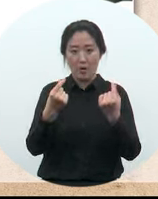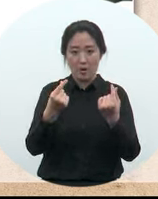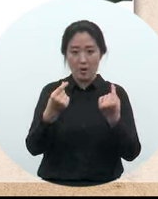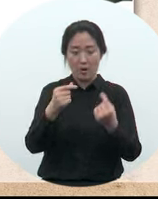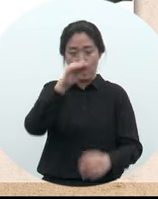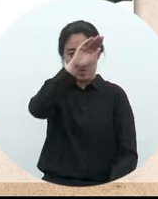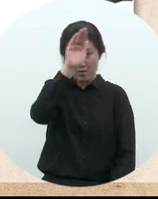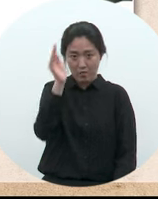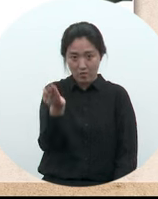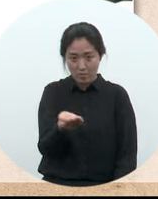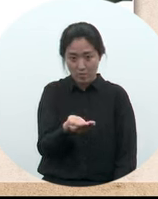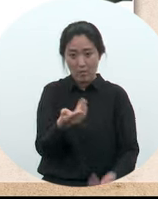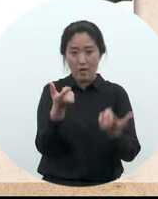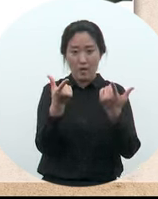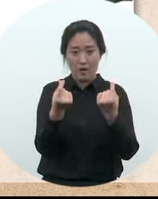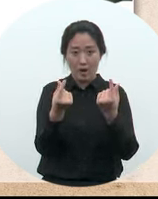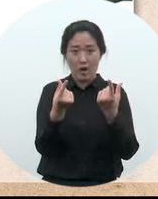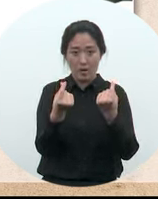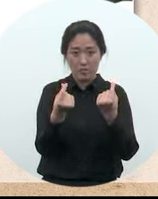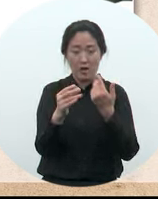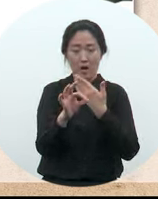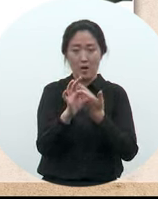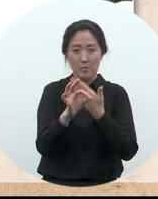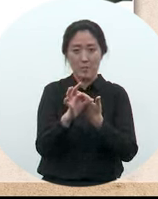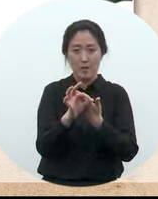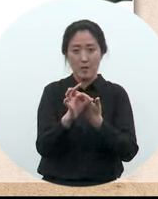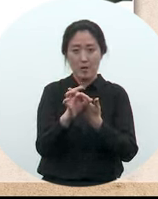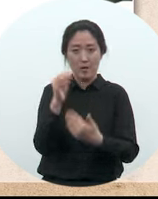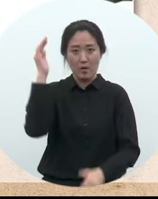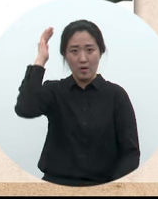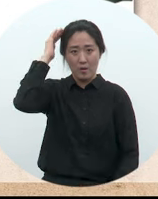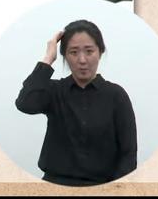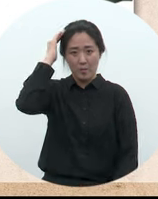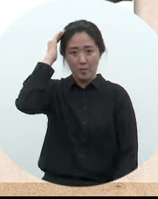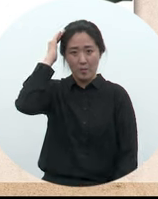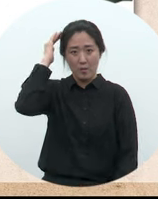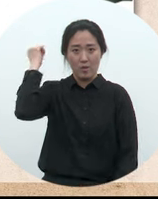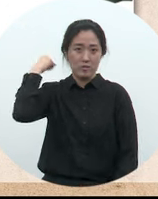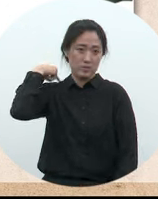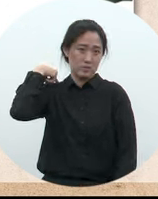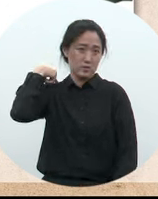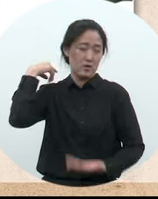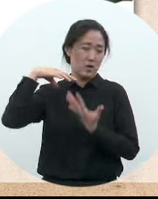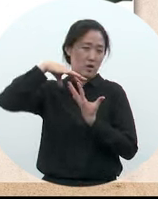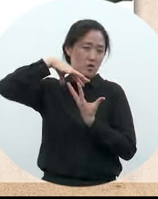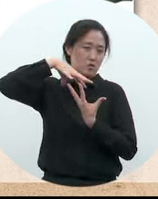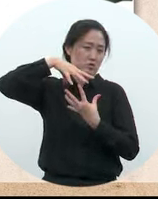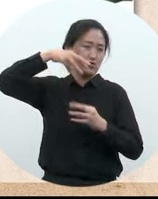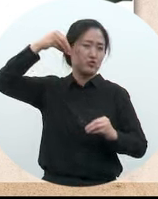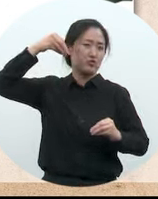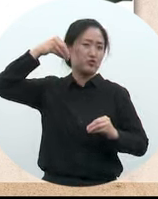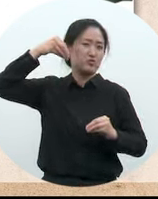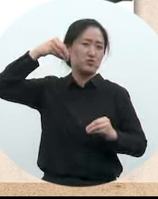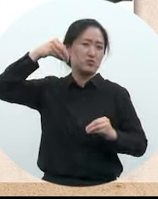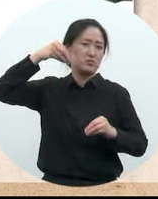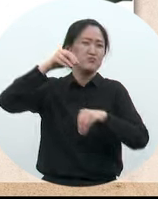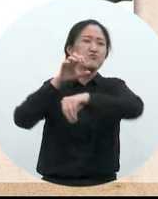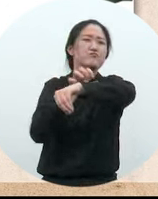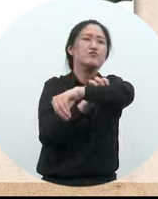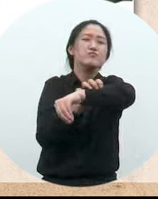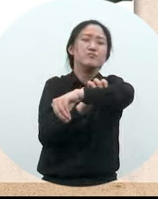있는 승모근이 머리를 떠받치고 있어야 되기 때문에 굉장히 목